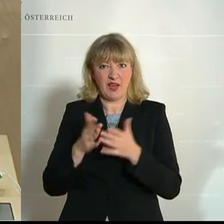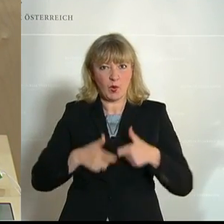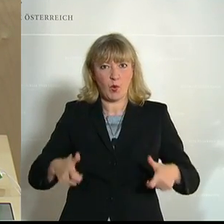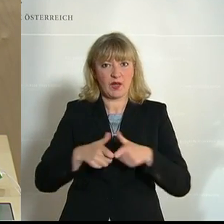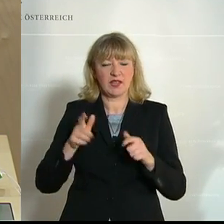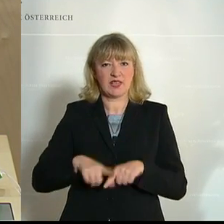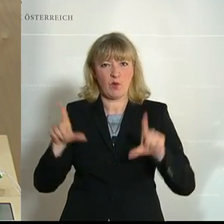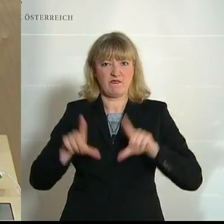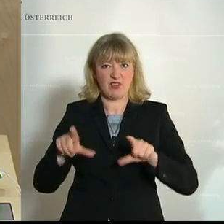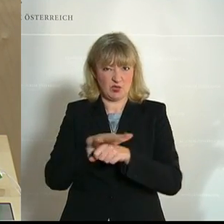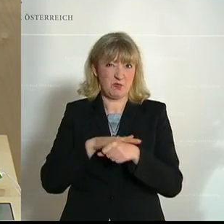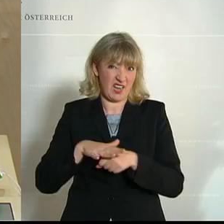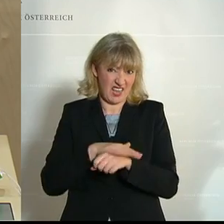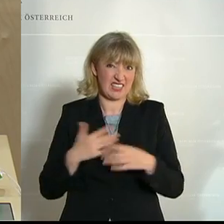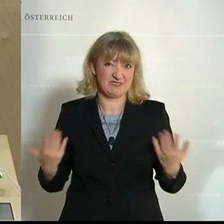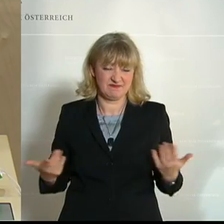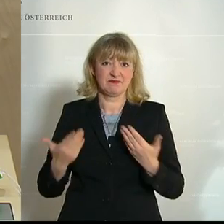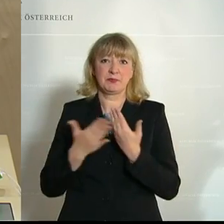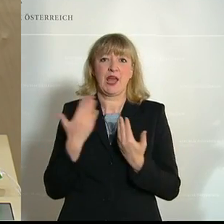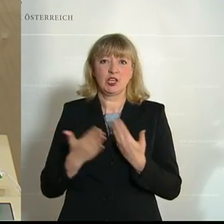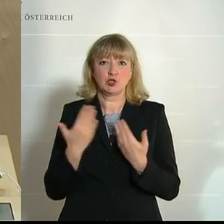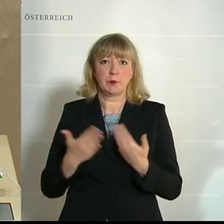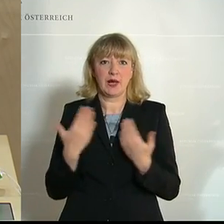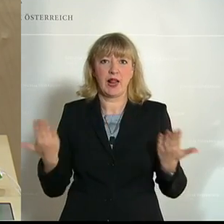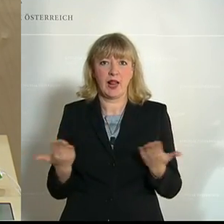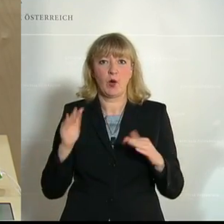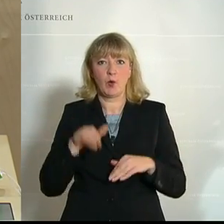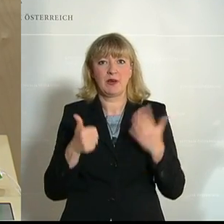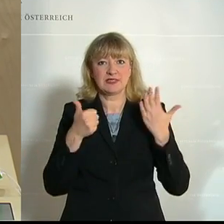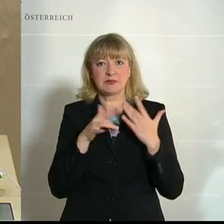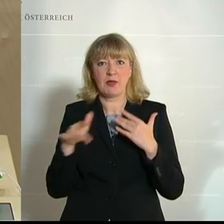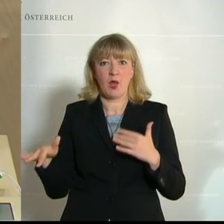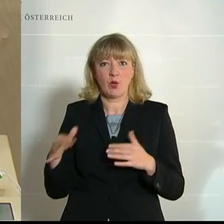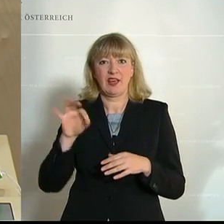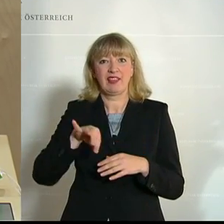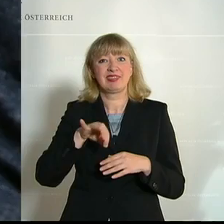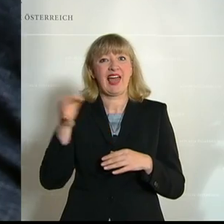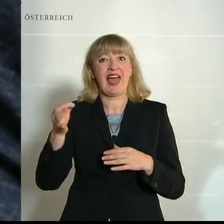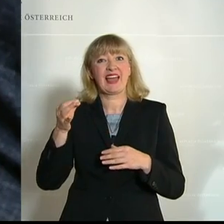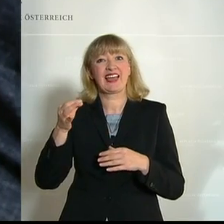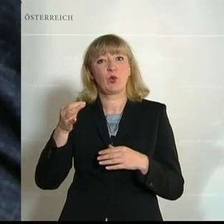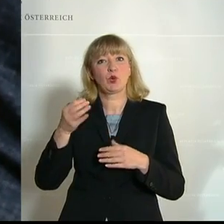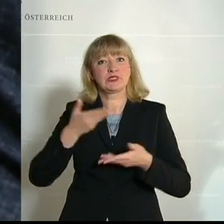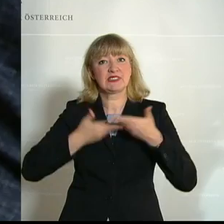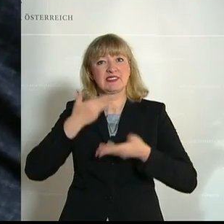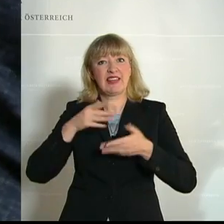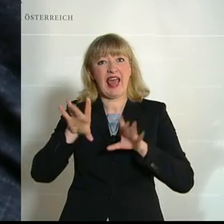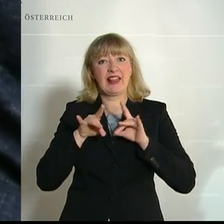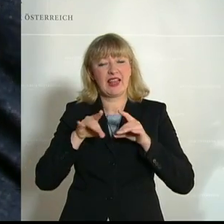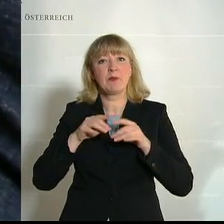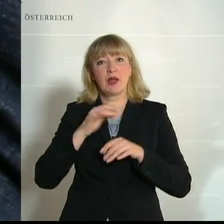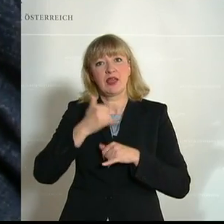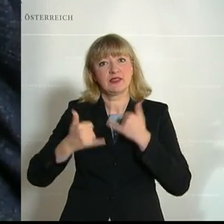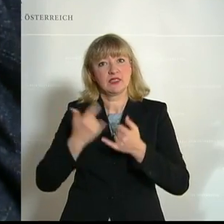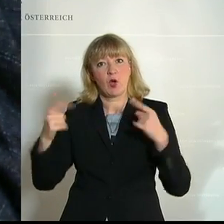und im Veranstaltungsbereich. Beispielsweise über 6 Millionen Tagungsteilnehmerinnen pro Jahr kommen